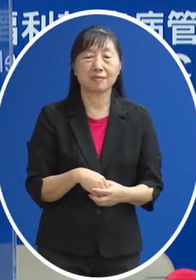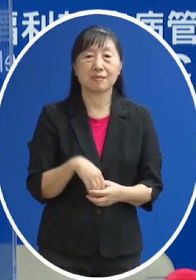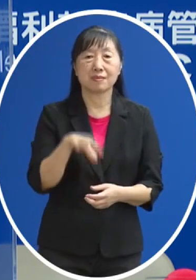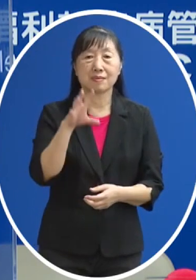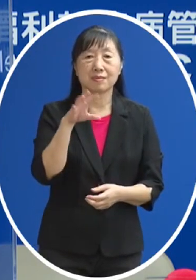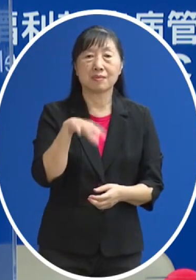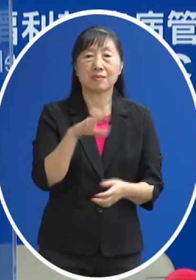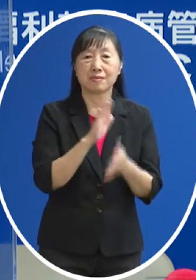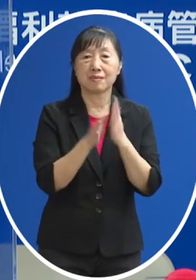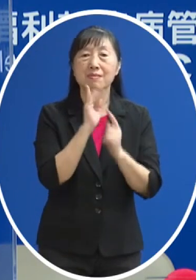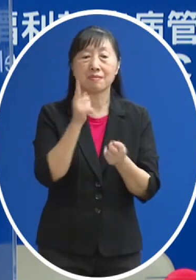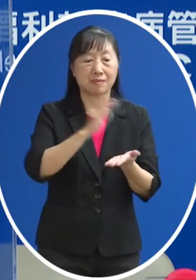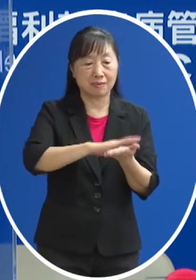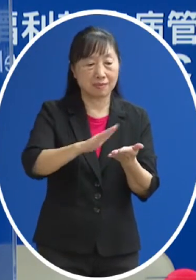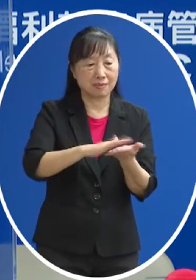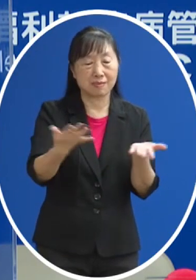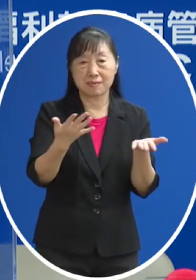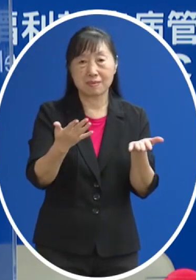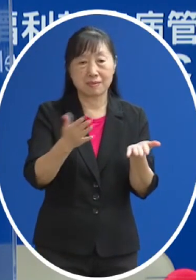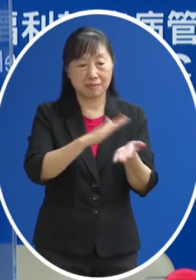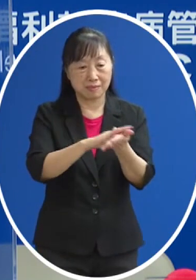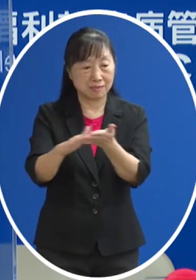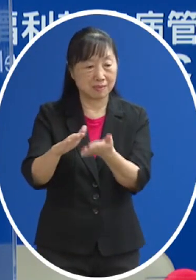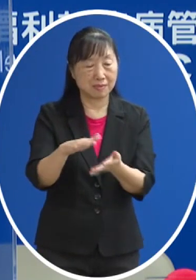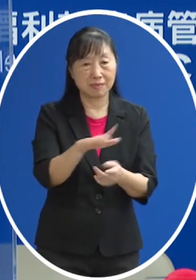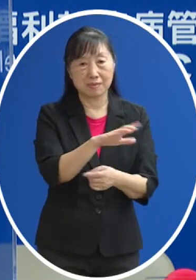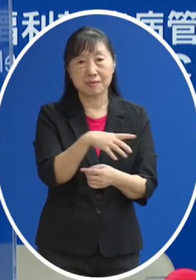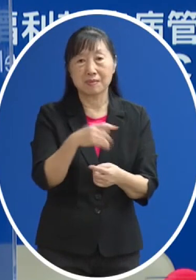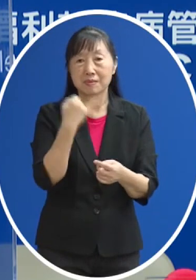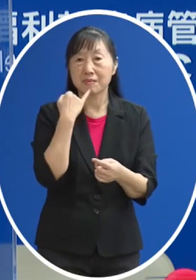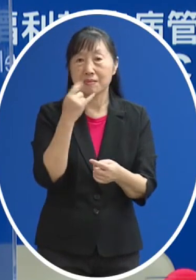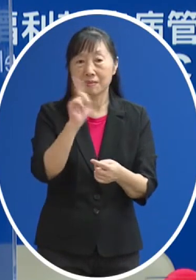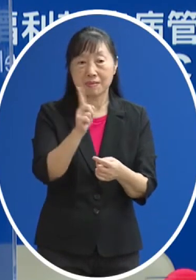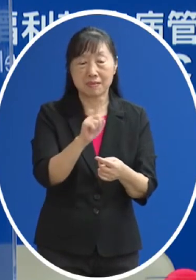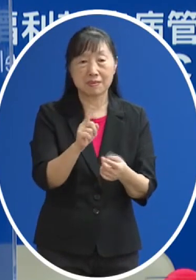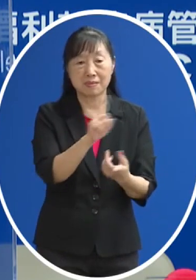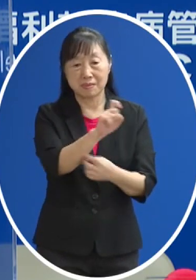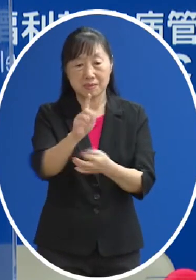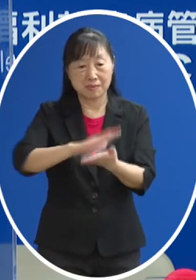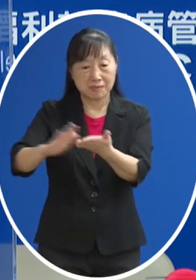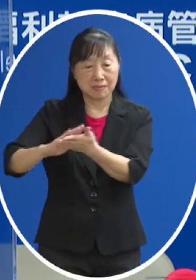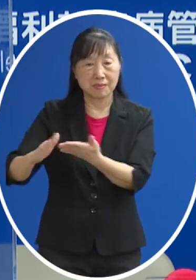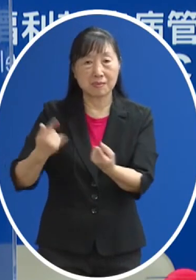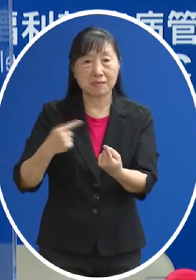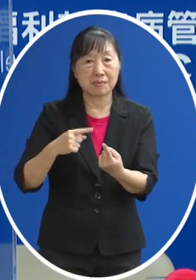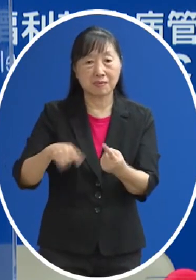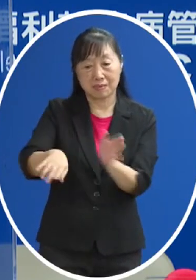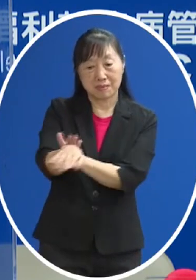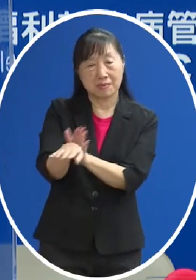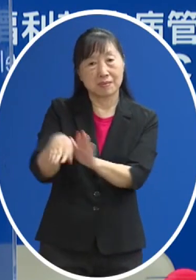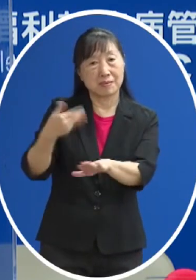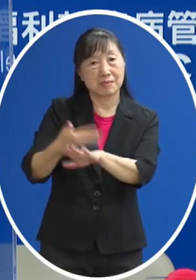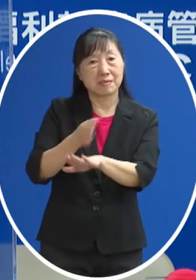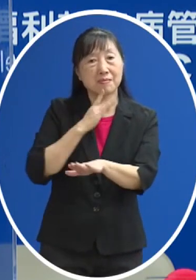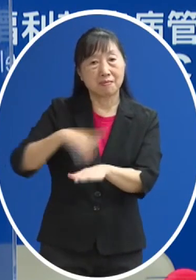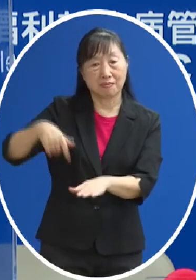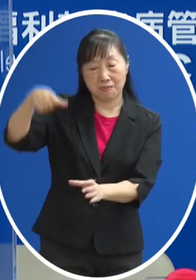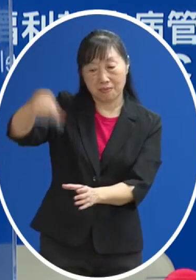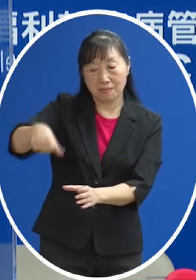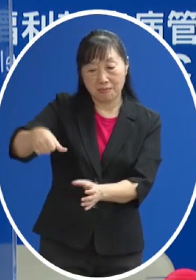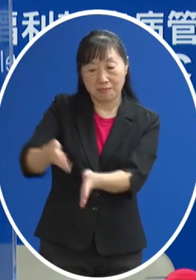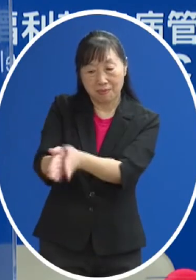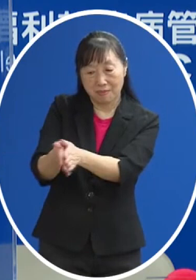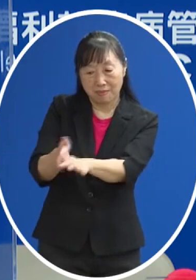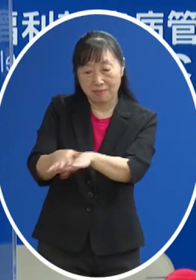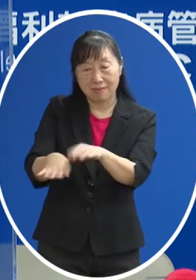要的是那个清洁消毒嘛。好，那怎么样能够有一个哈，就是说旁边有放一个干洗手啦，